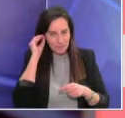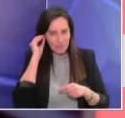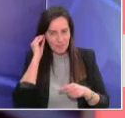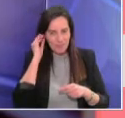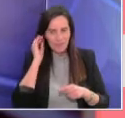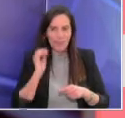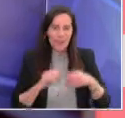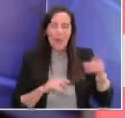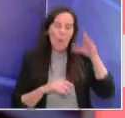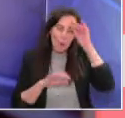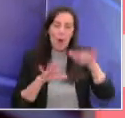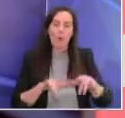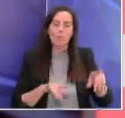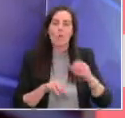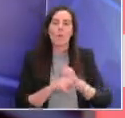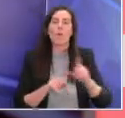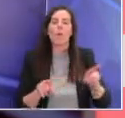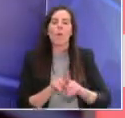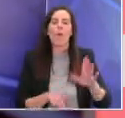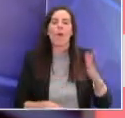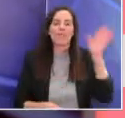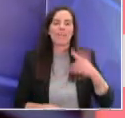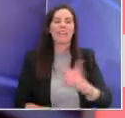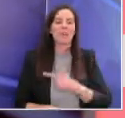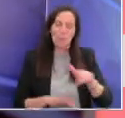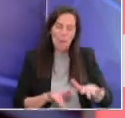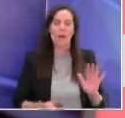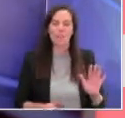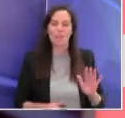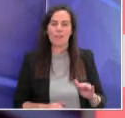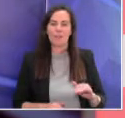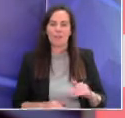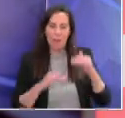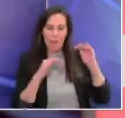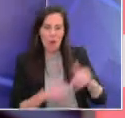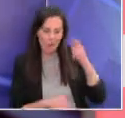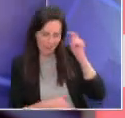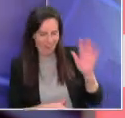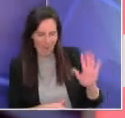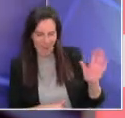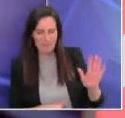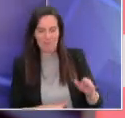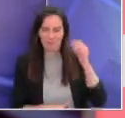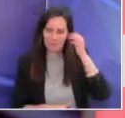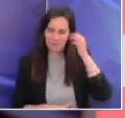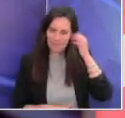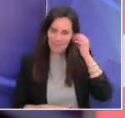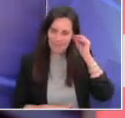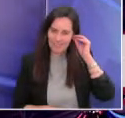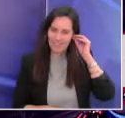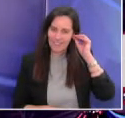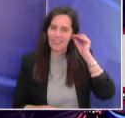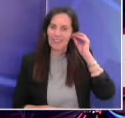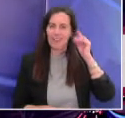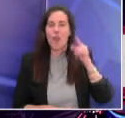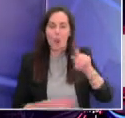הבחור על המחשב. הוא כמו קיו של ג'יימס בונד. בדיוק, הוא האיש על המחשב. פחות חכם. לא, אף אחד לא חכם. ככל שהסרטי פעולה מתקדמים